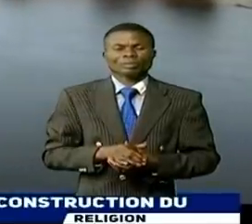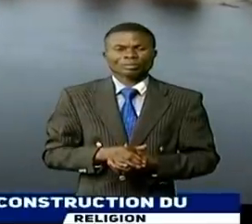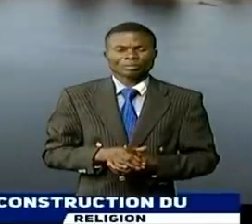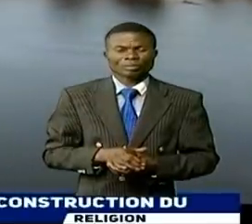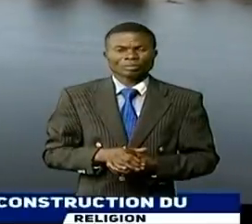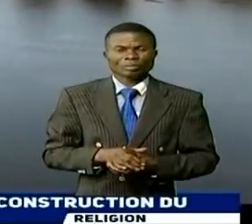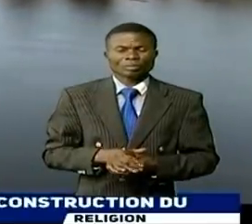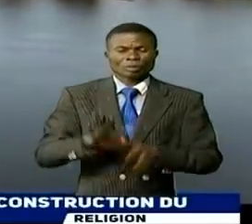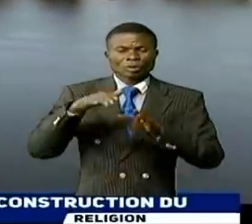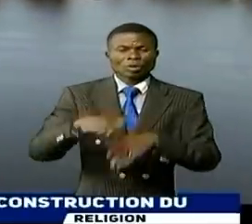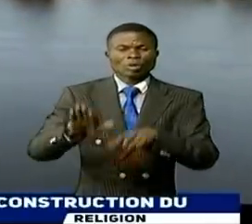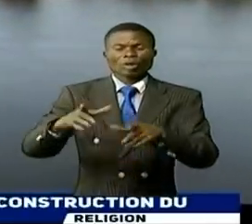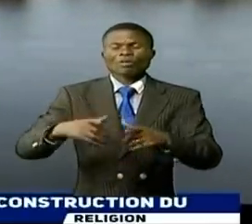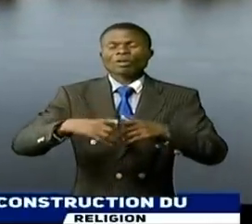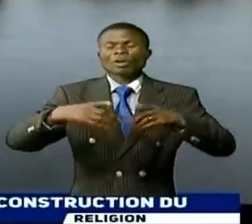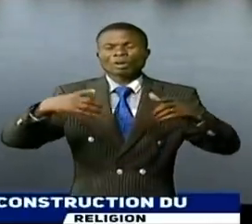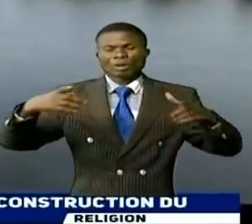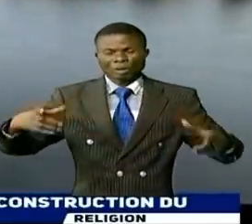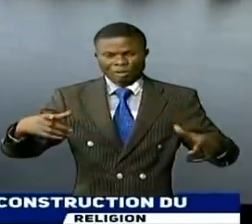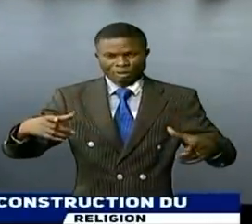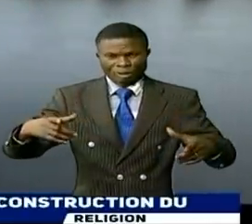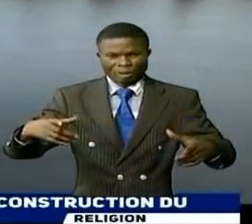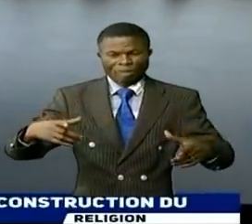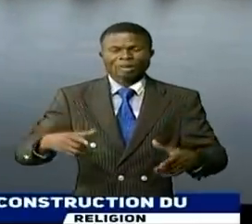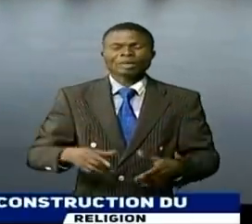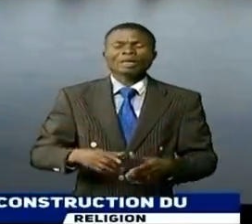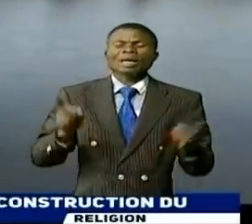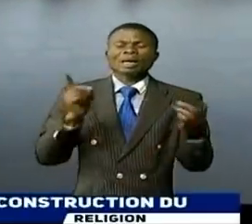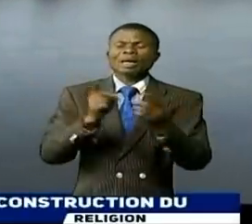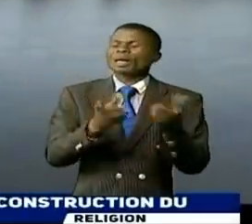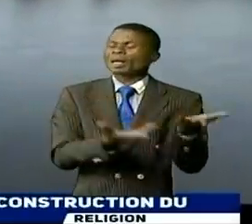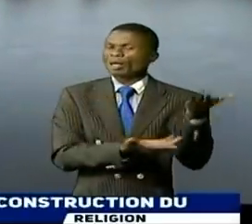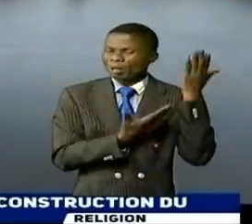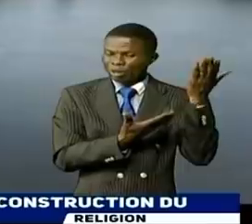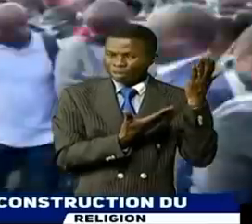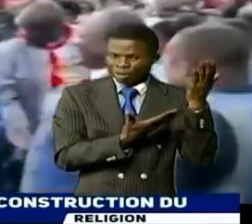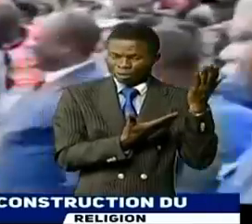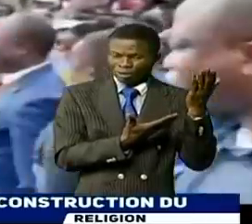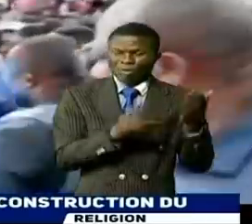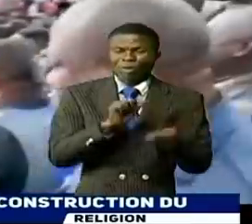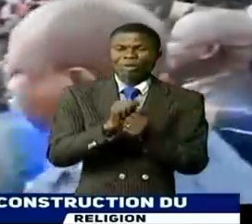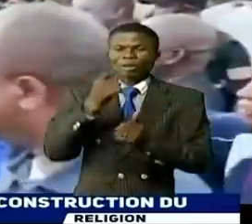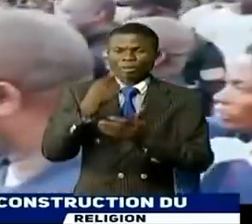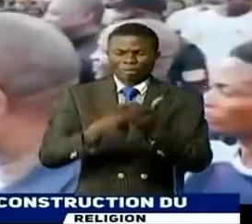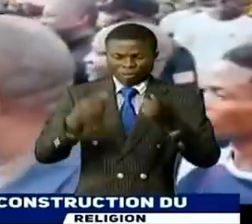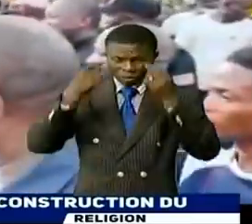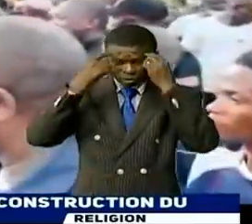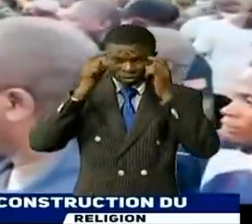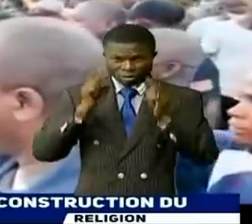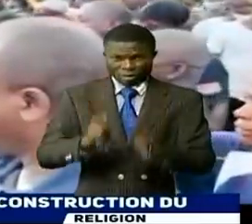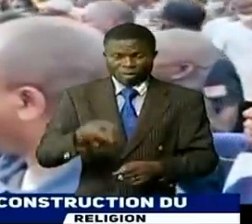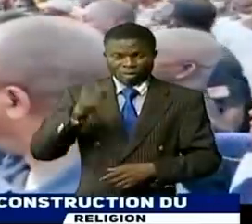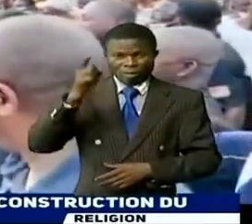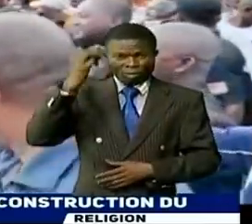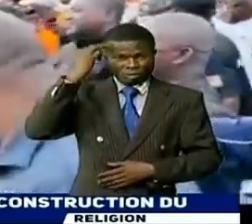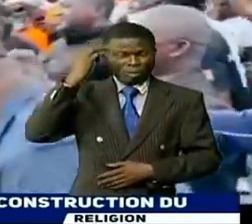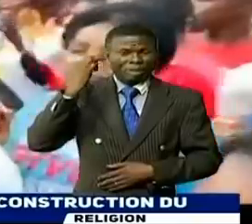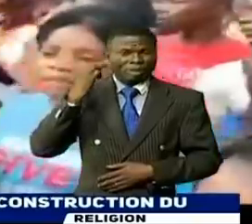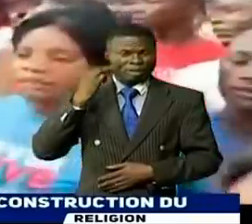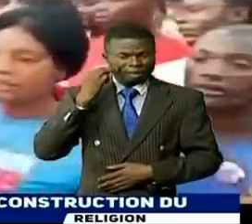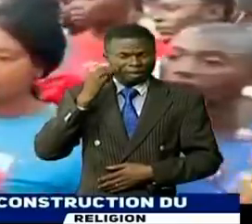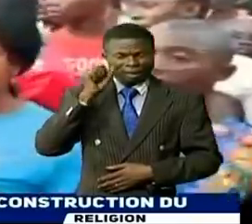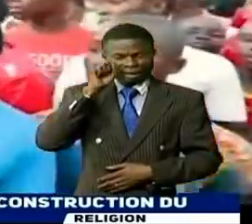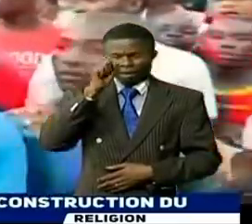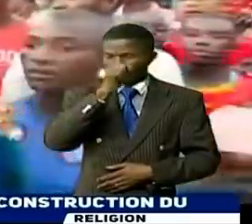L'étendue du fleuve Congo et les risques qu'on peut y rencontrer n'ont aucun effet sur la détermination du Premier ministre Jean-Michel